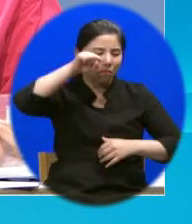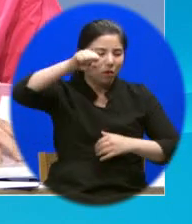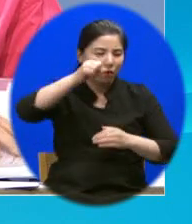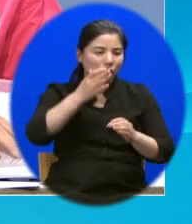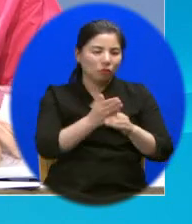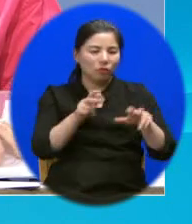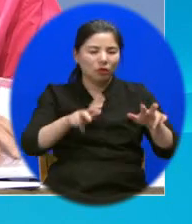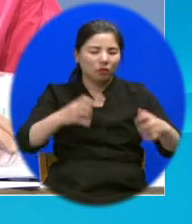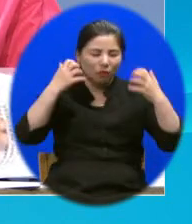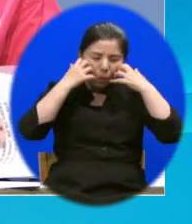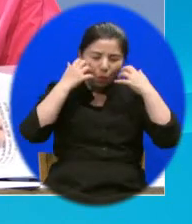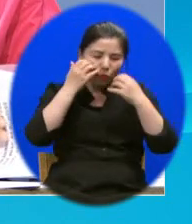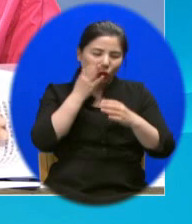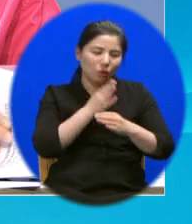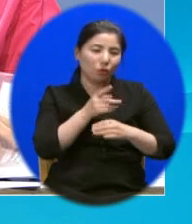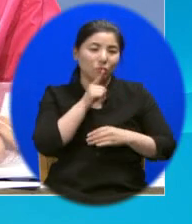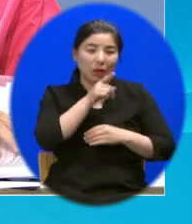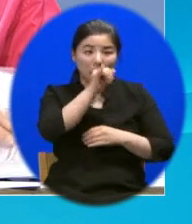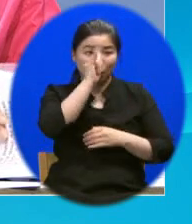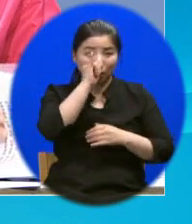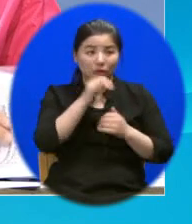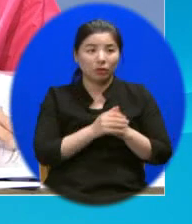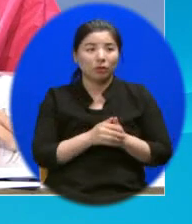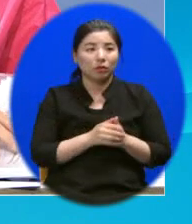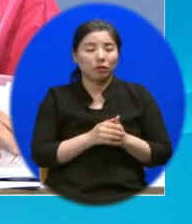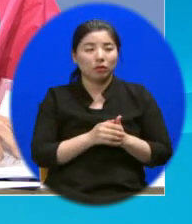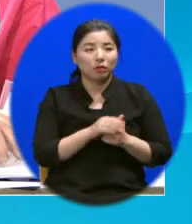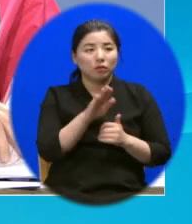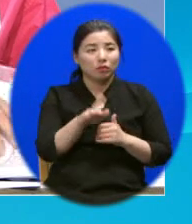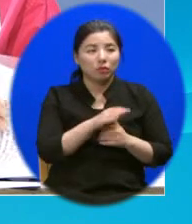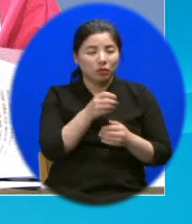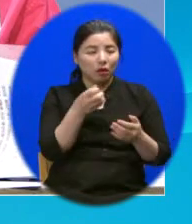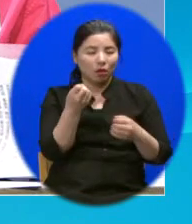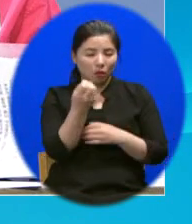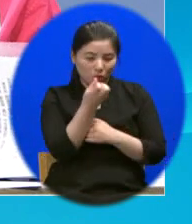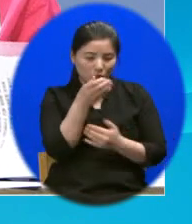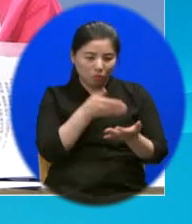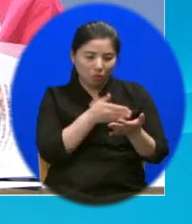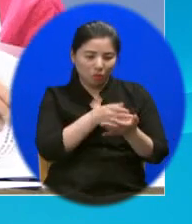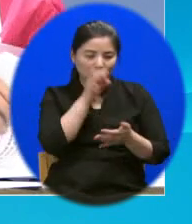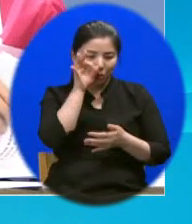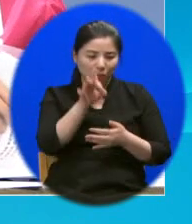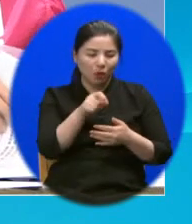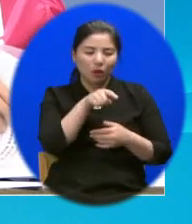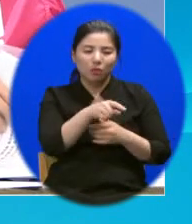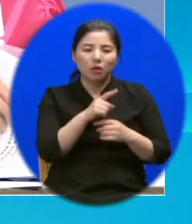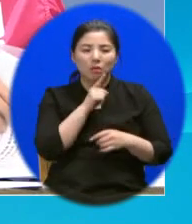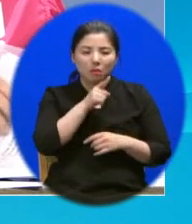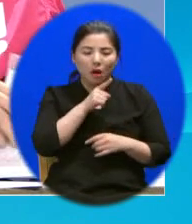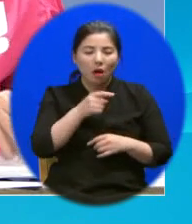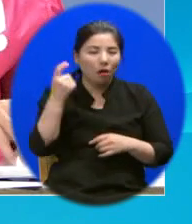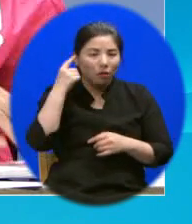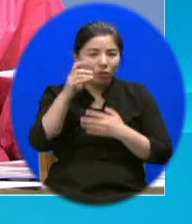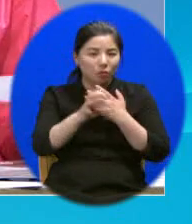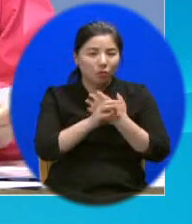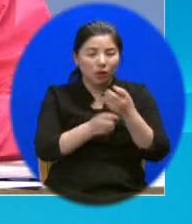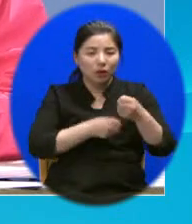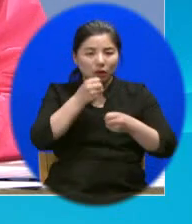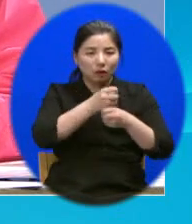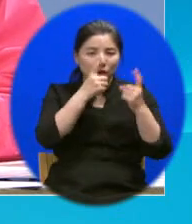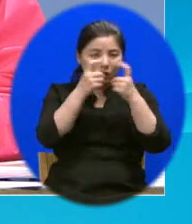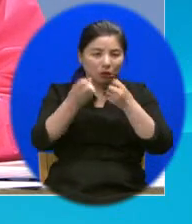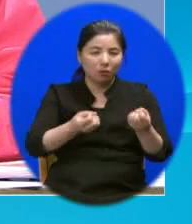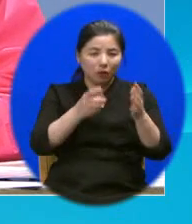고통받고 있다는 내용을 호소를 하셨거든요 저희가 언론보도를 통해서 그리고 2분들의 수정을 통해서 보면 창립 기념 행사에